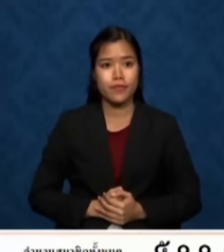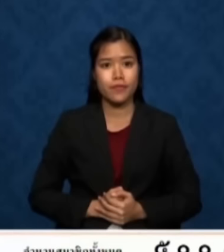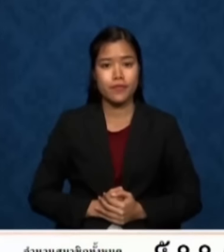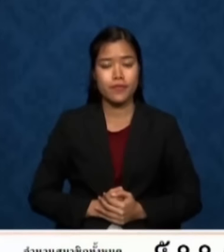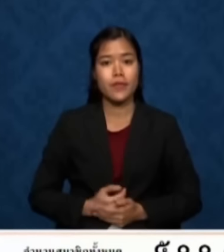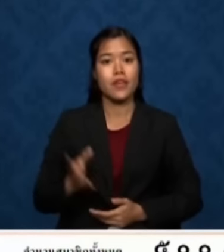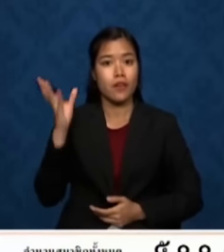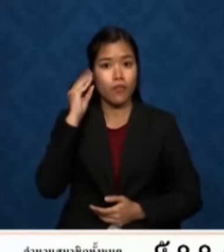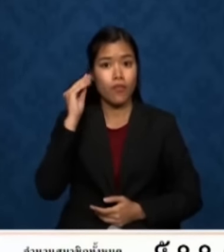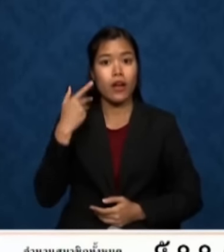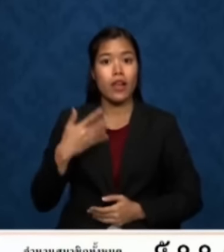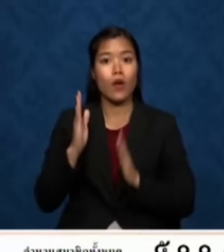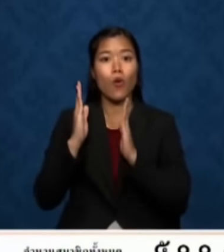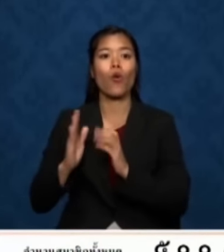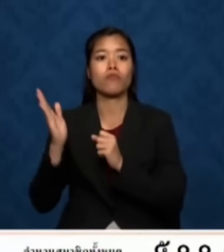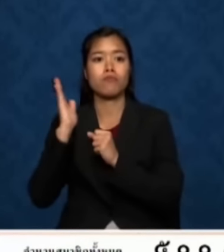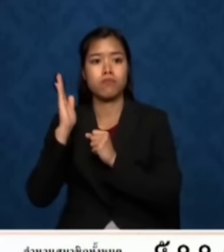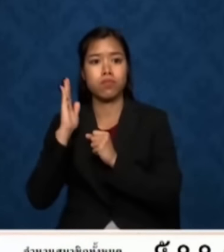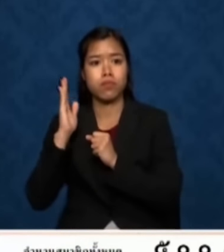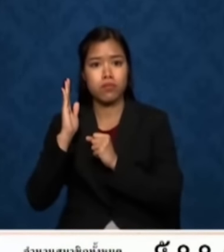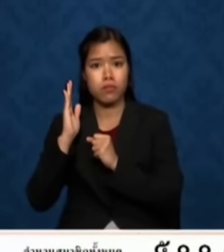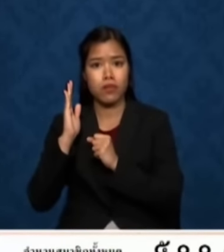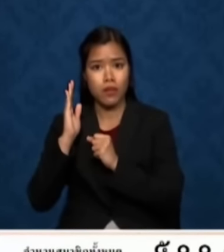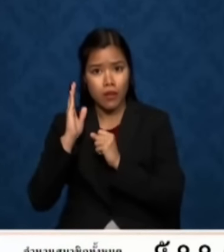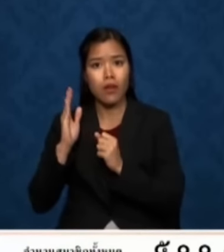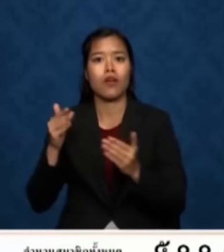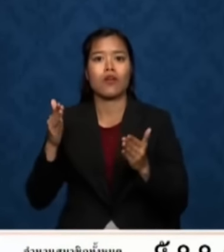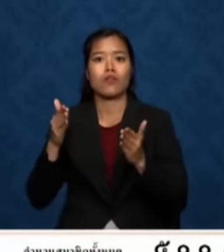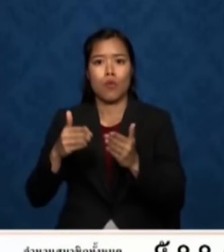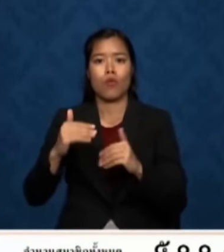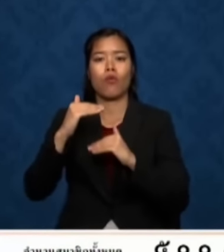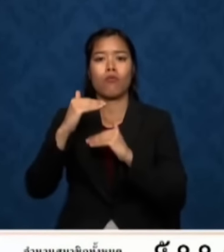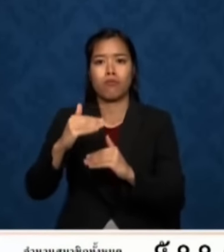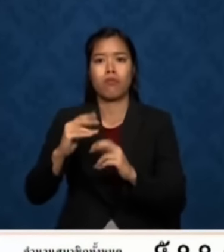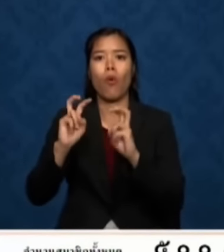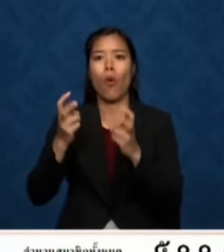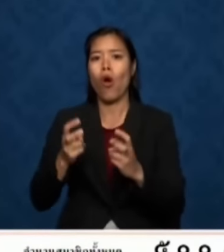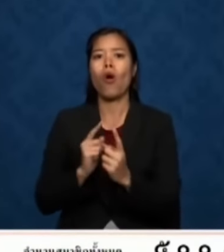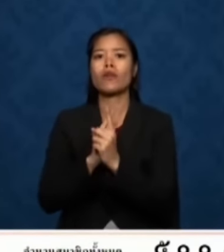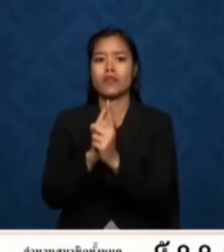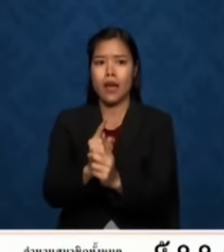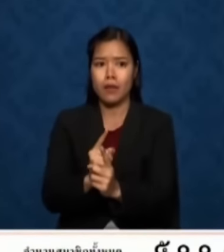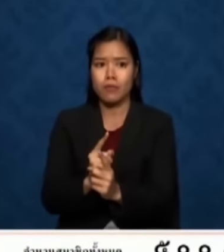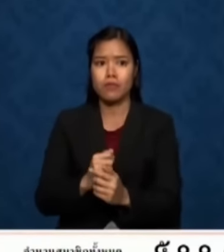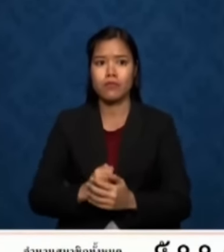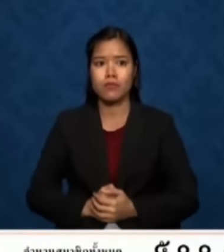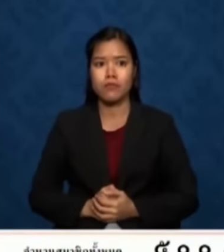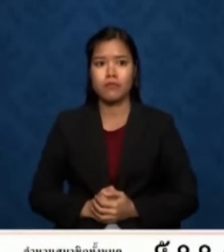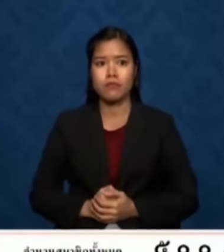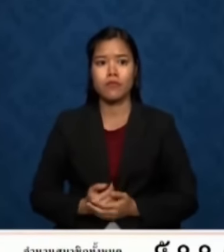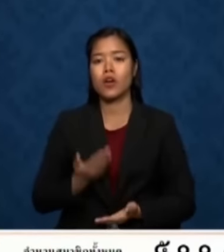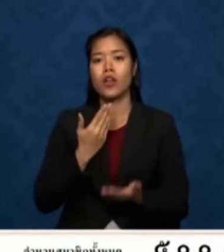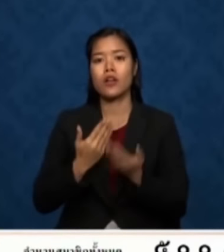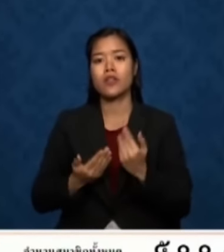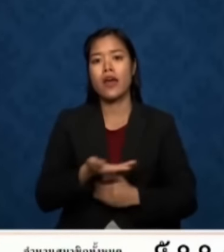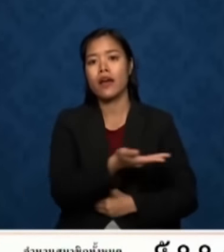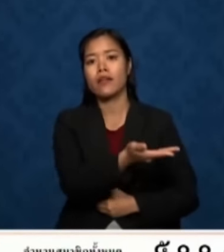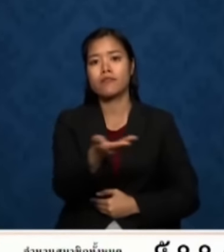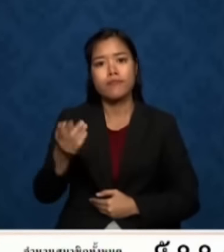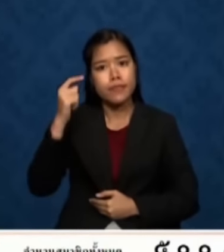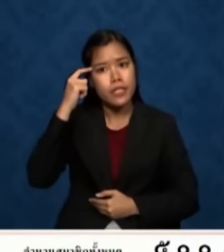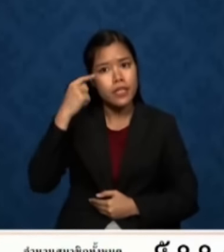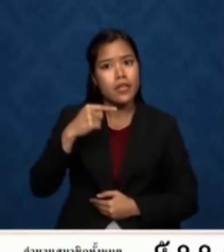ผู้อภิปรายกำลังก็พูดอยู่ในประเด็นครับกับรวมส่วนว่าจะใส่ร้ายหรือใส่ร้ายแล้วแต่ข้อคิดเห็นของแต่ฝ่าย